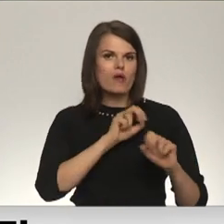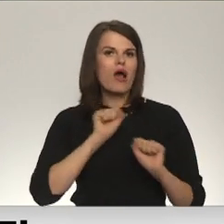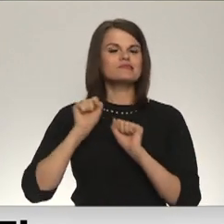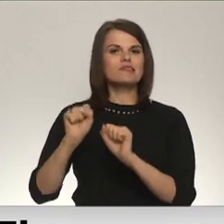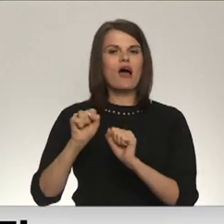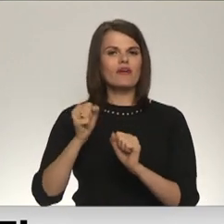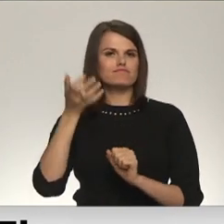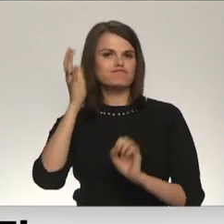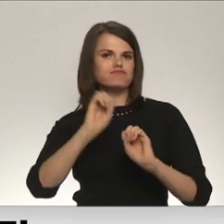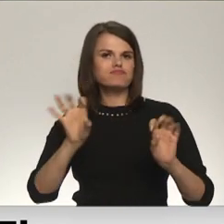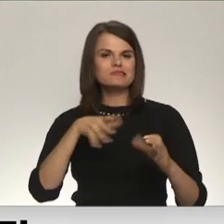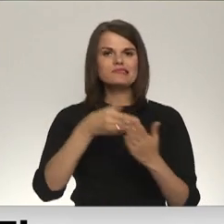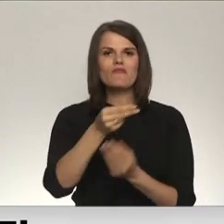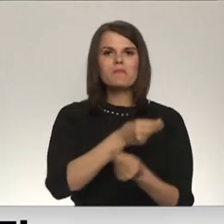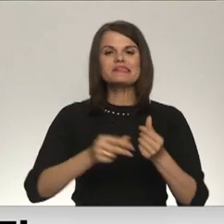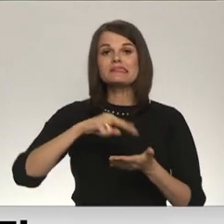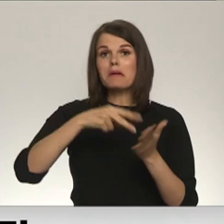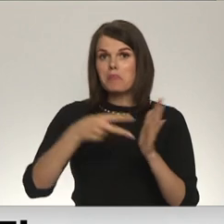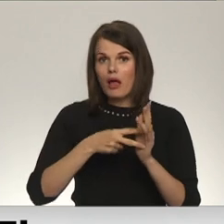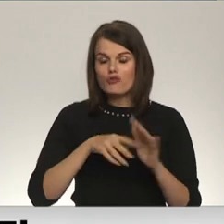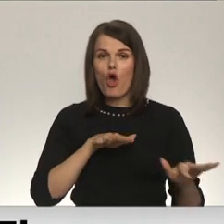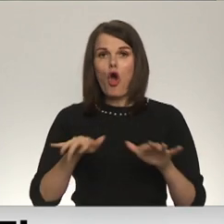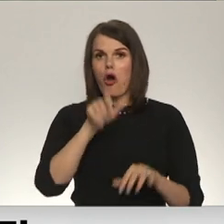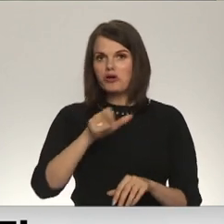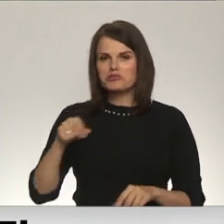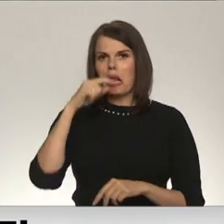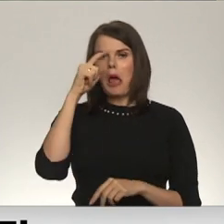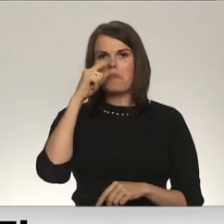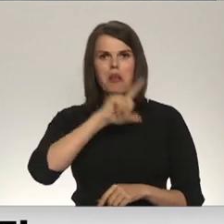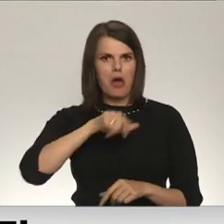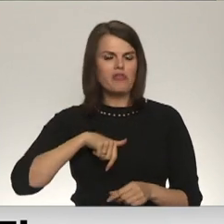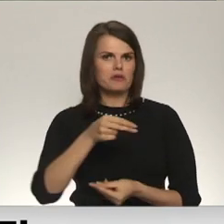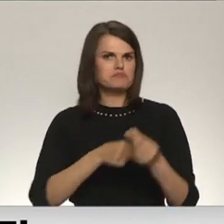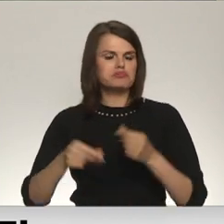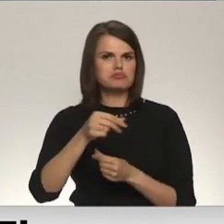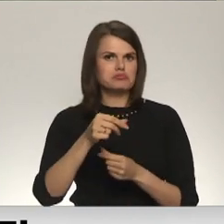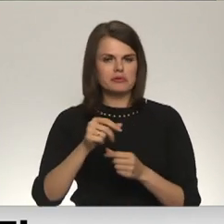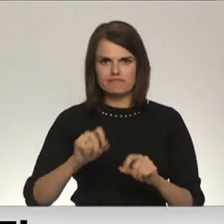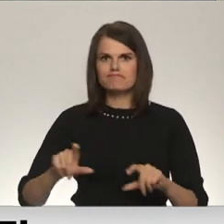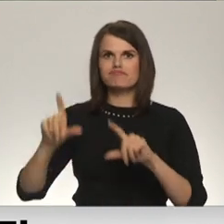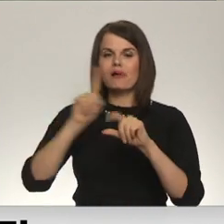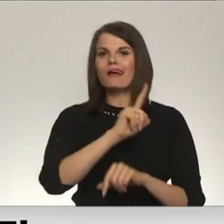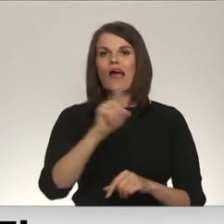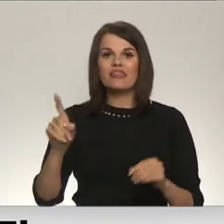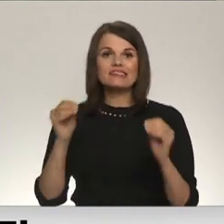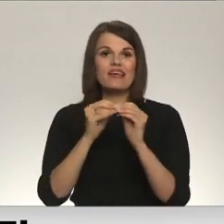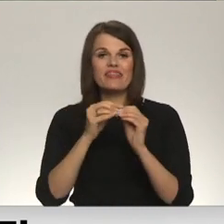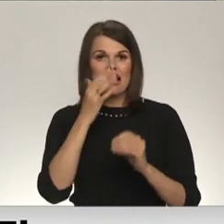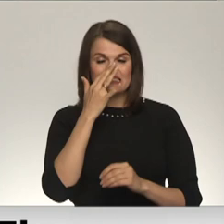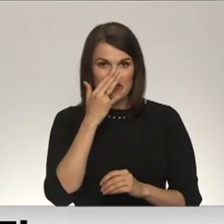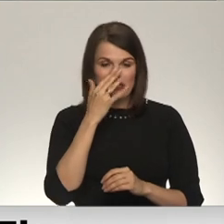plānus. Rīkotāji lepojas ar jauniešu uzņēmējdarbības statistiku, jo katrs 10. Mācību uzņēmums pārvēršas īstā